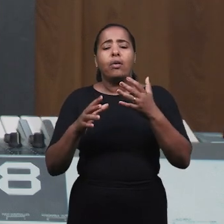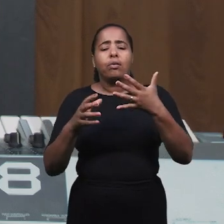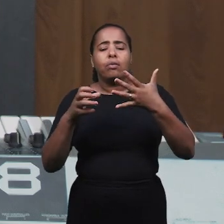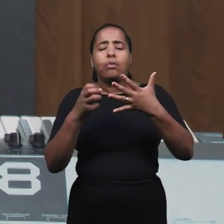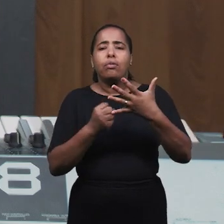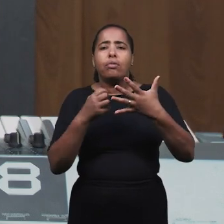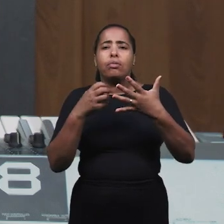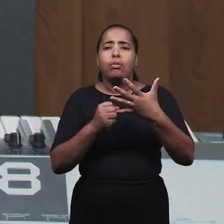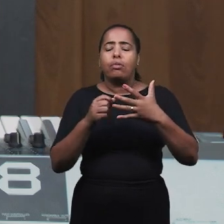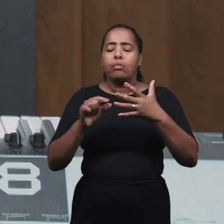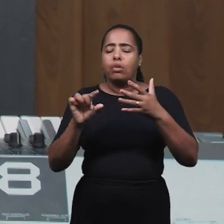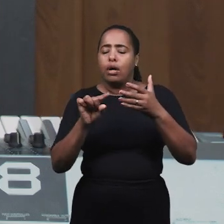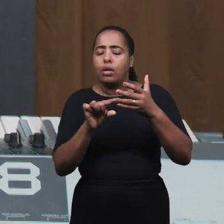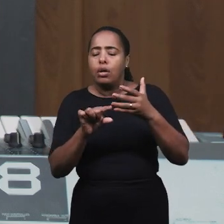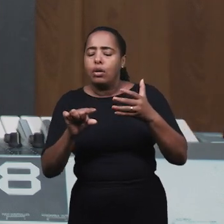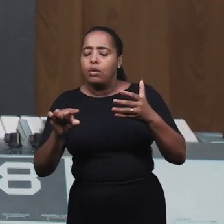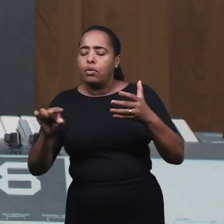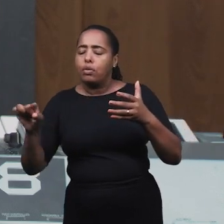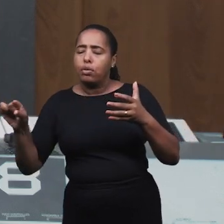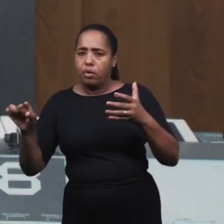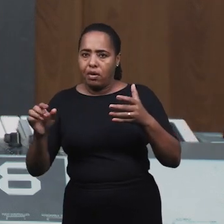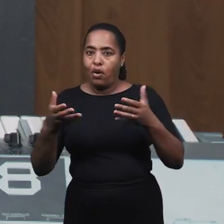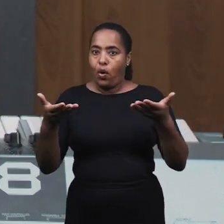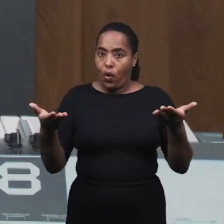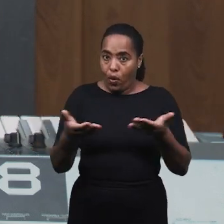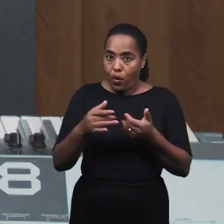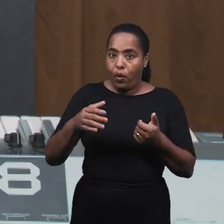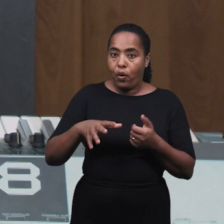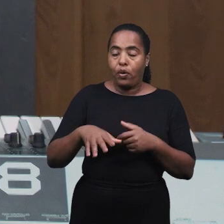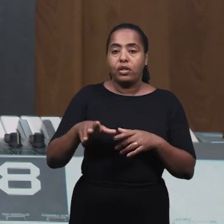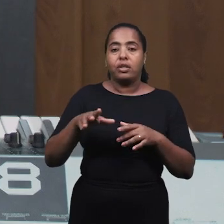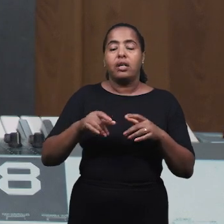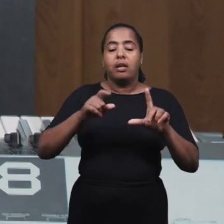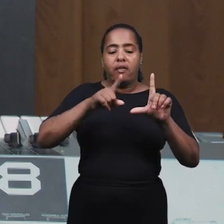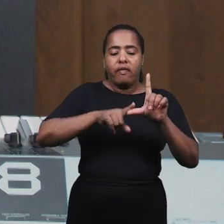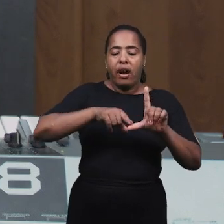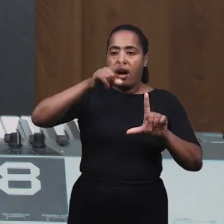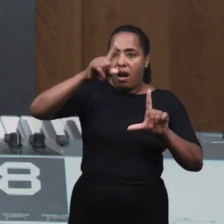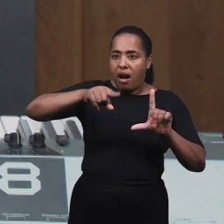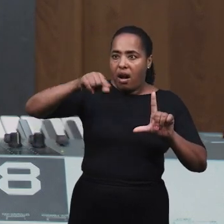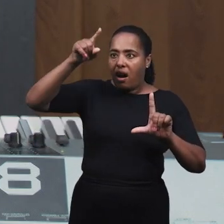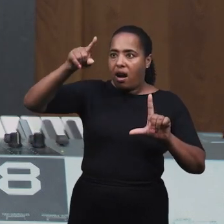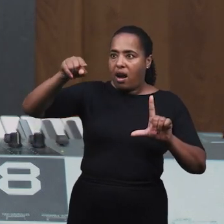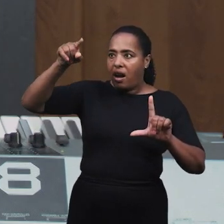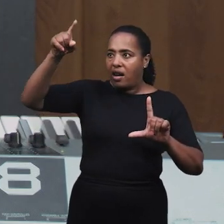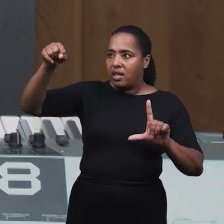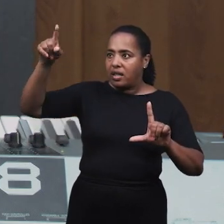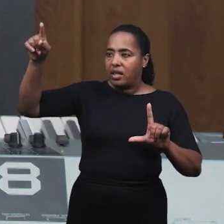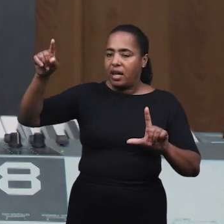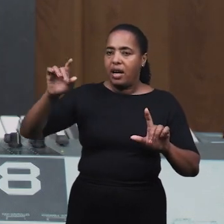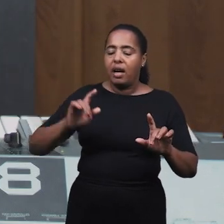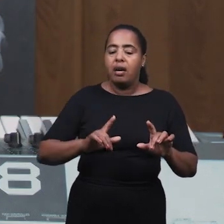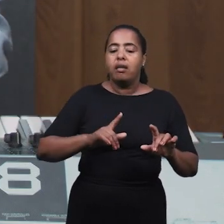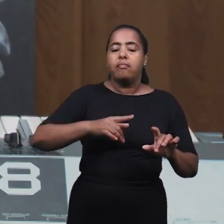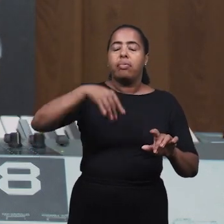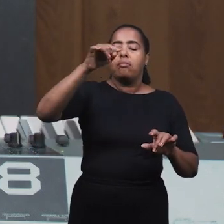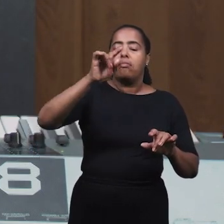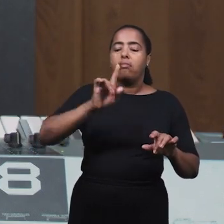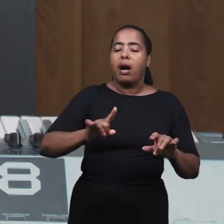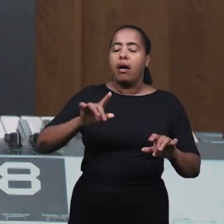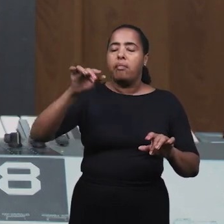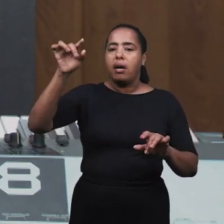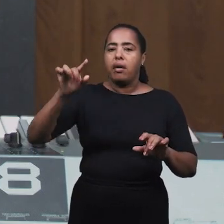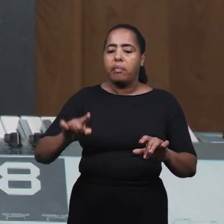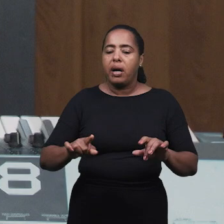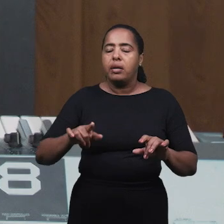puissiez entraîner avec des notes longues, utilisant tout le souffle. Aujourd'hui, on va utiliser cette gamme un